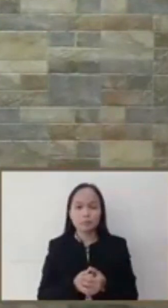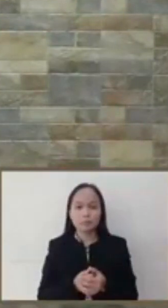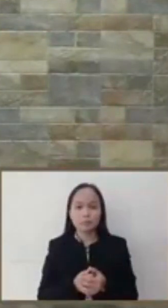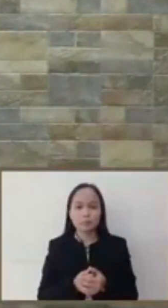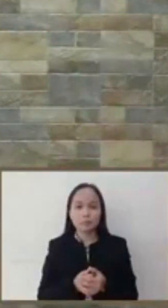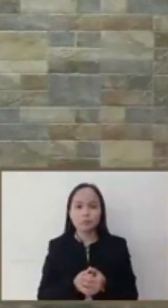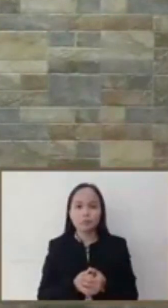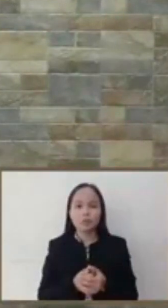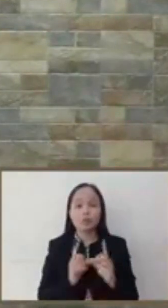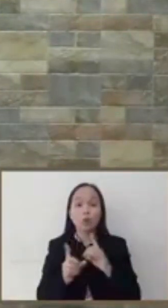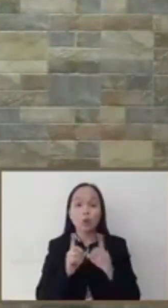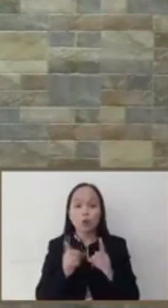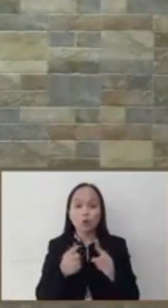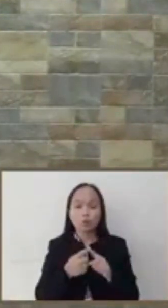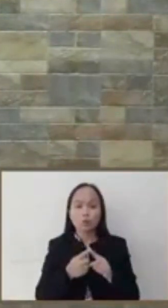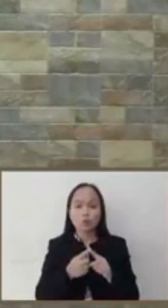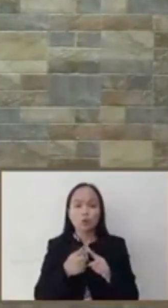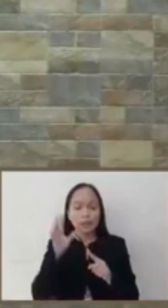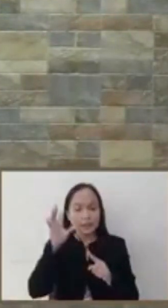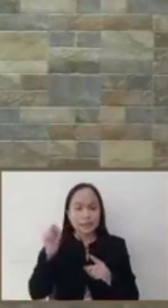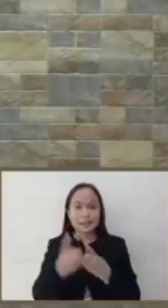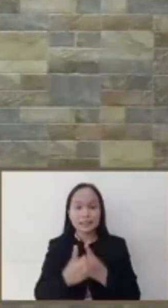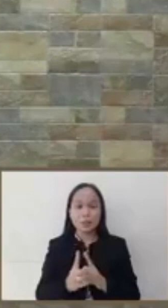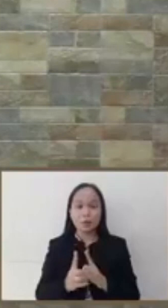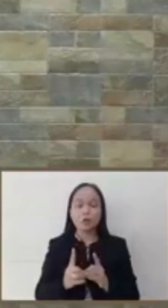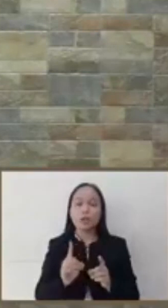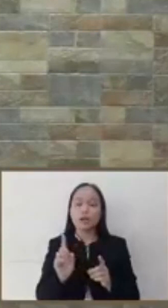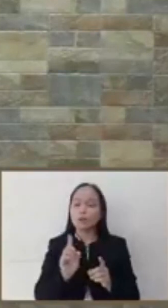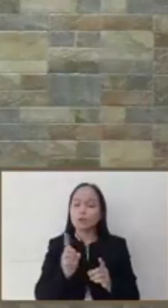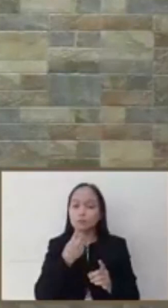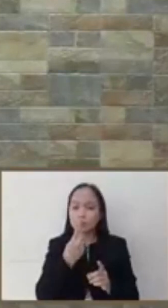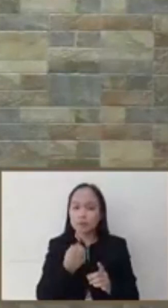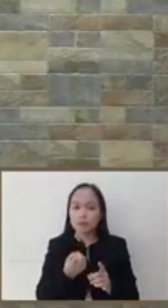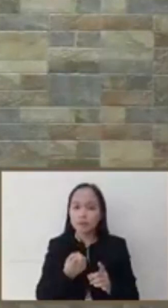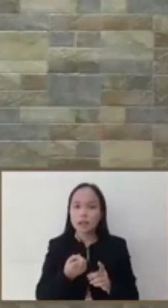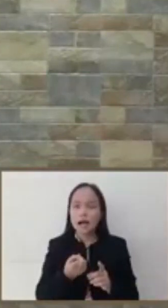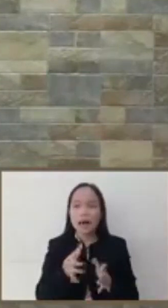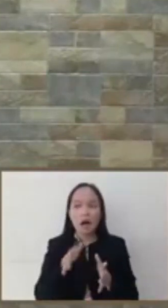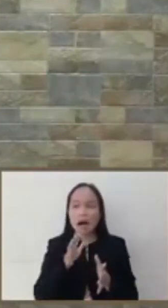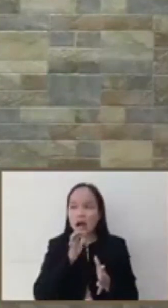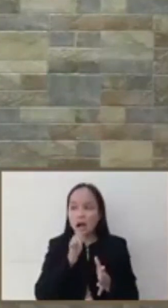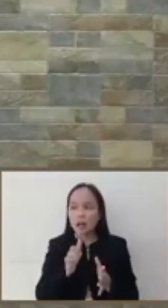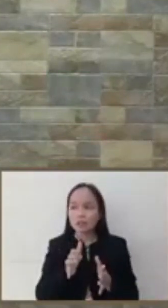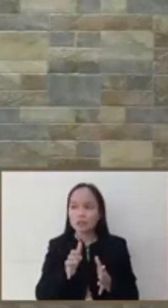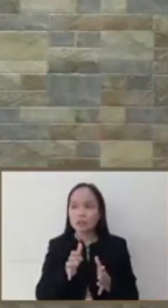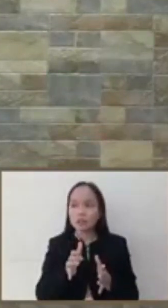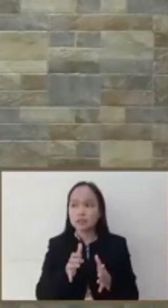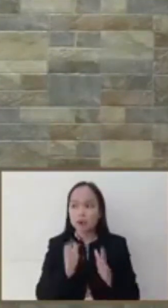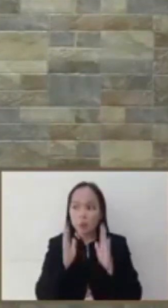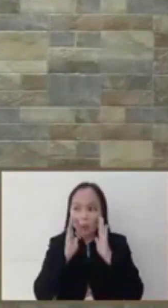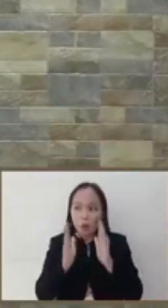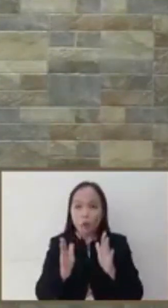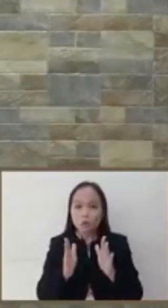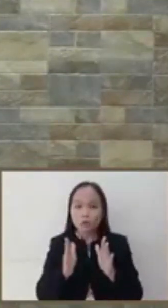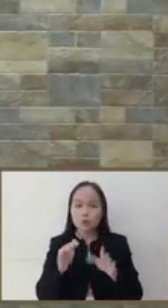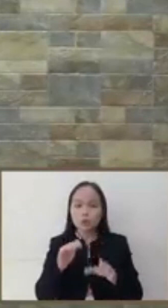niya ang kanyang mga disciples nang sabi niya, lay not for